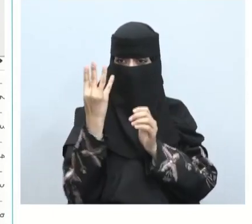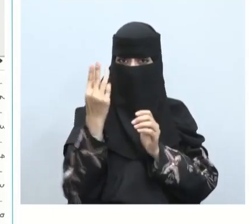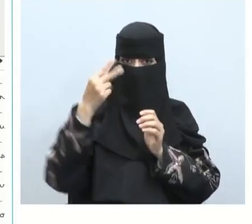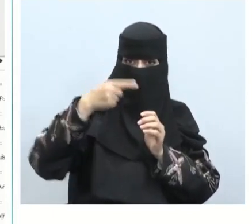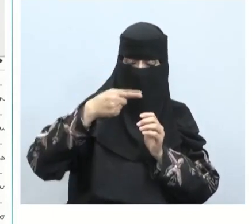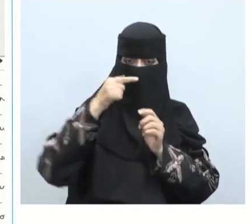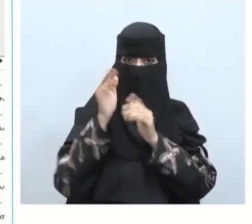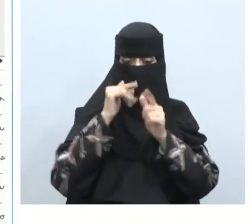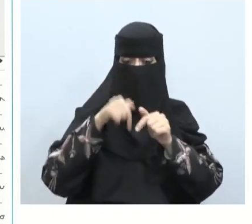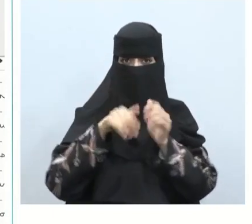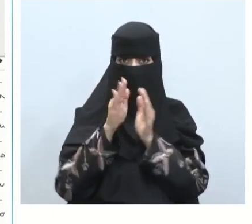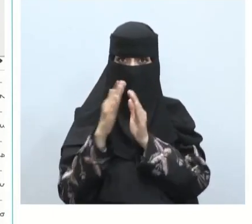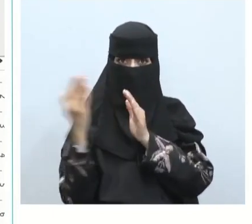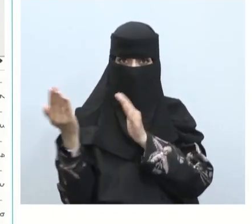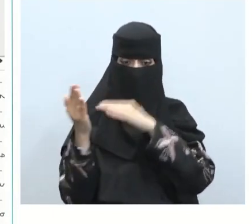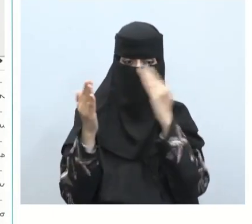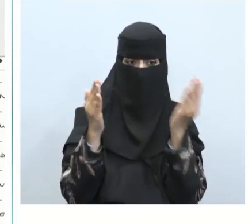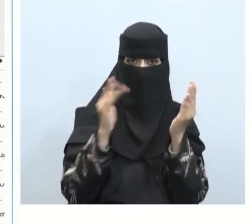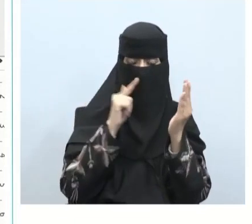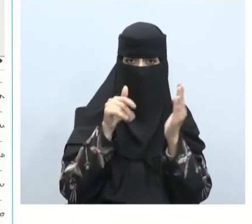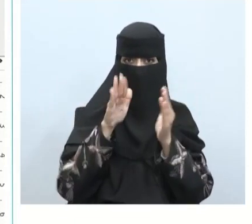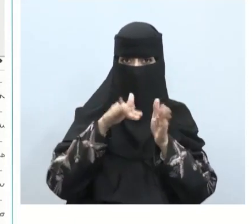14 المحاذاه الى